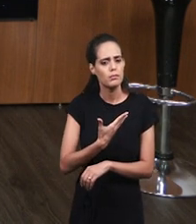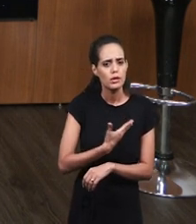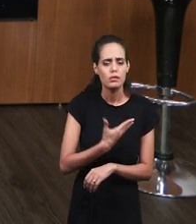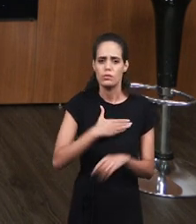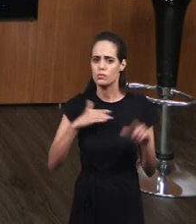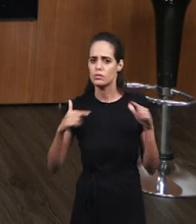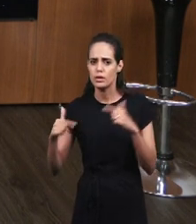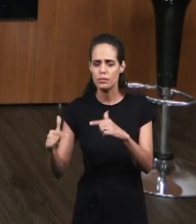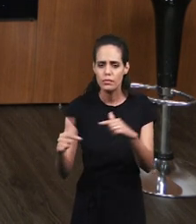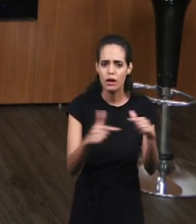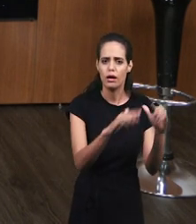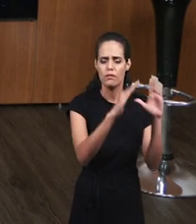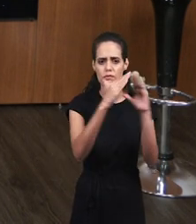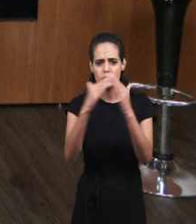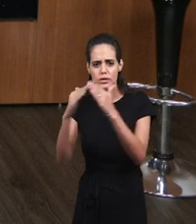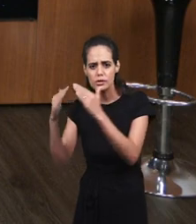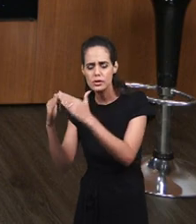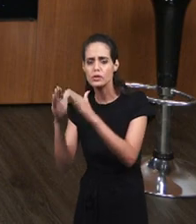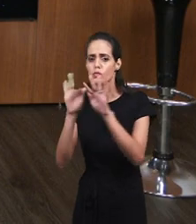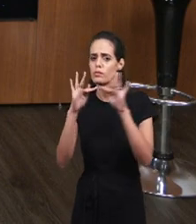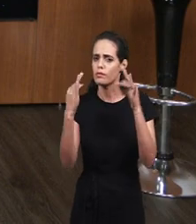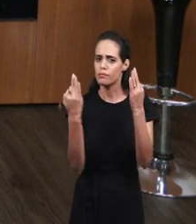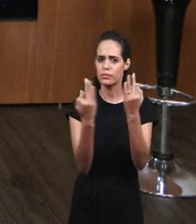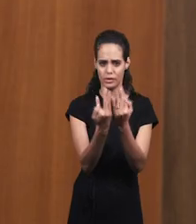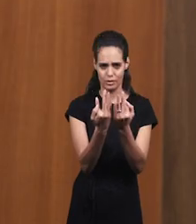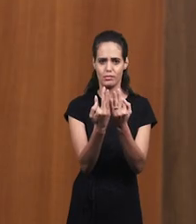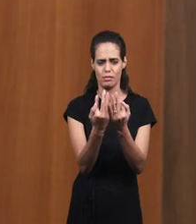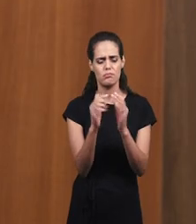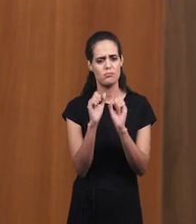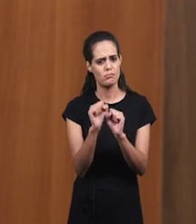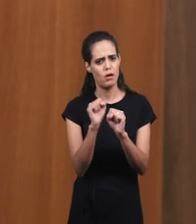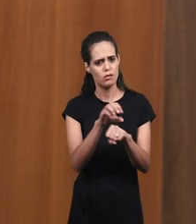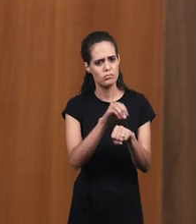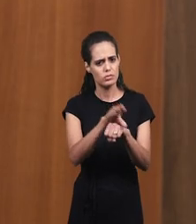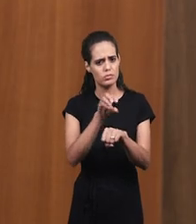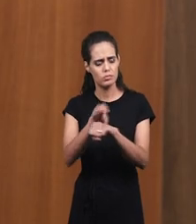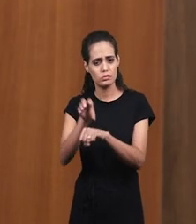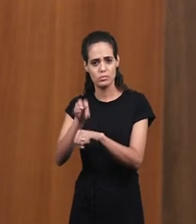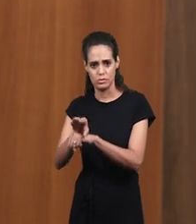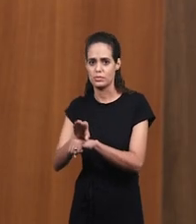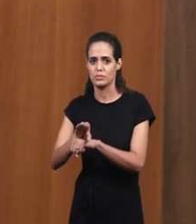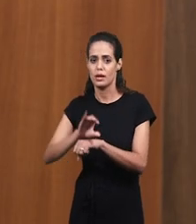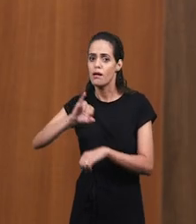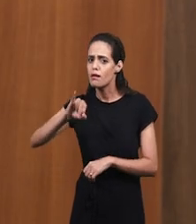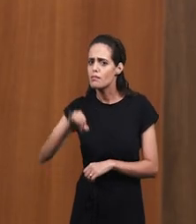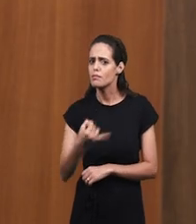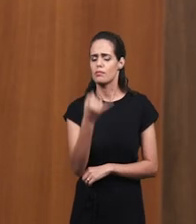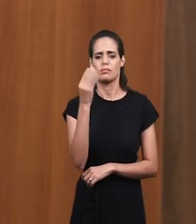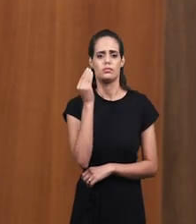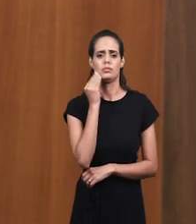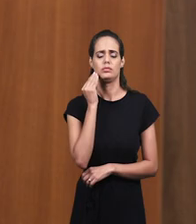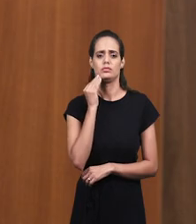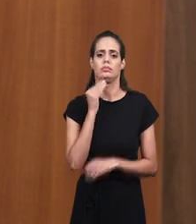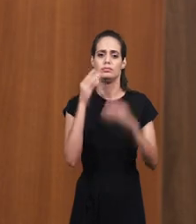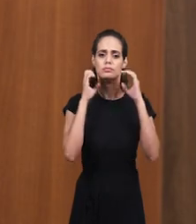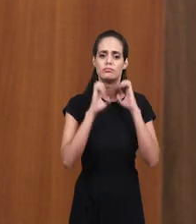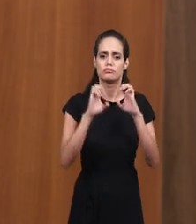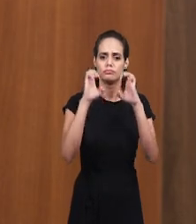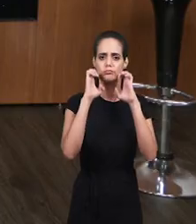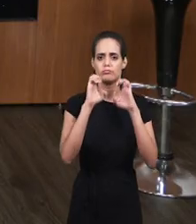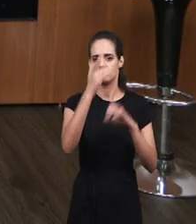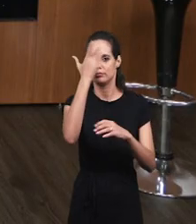ou d'école, des membres de la famille, voisins. Celle-là est une excellente opportunité pour